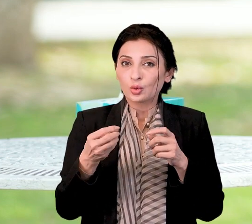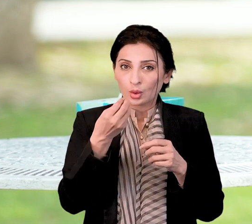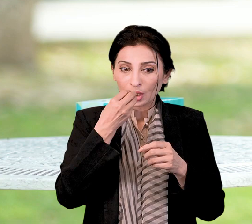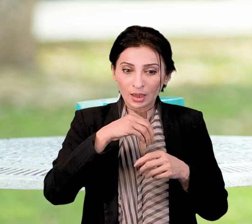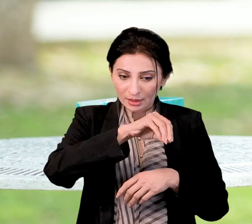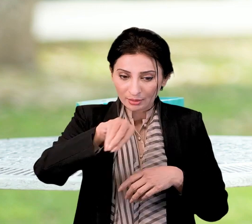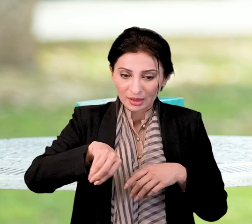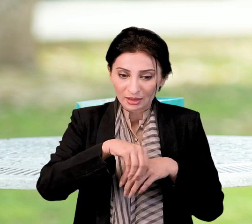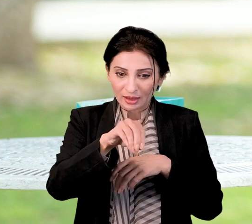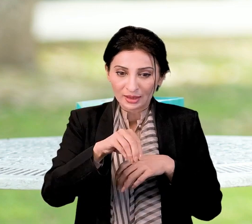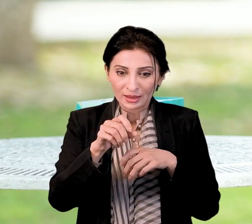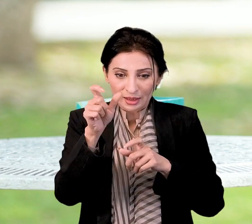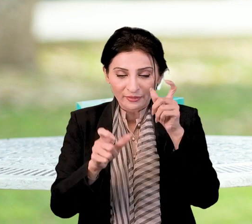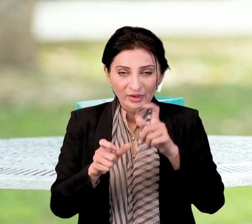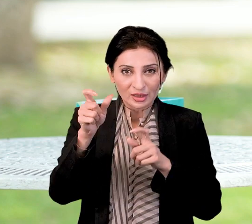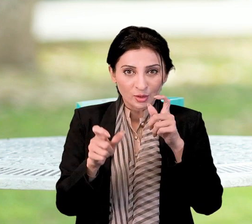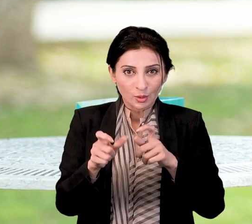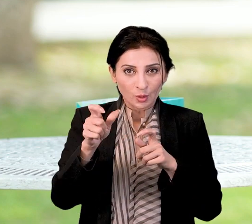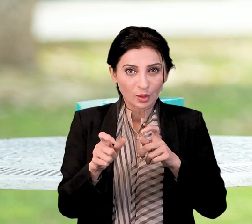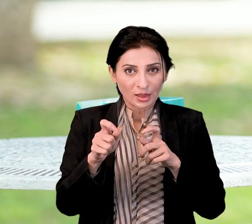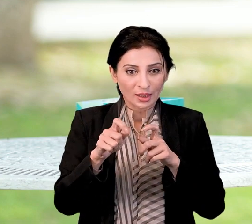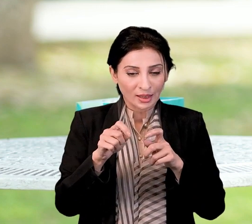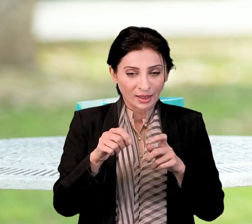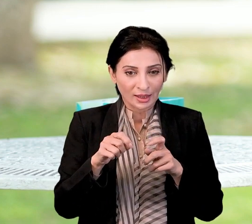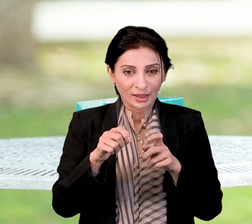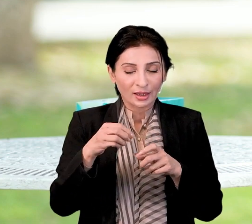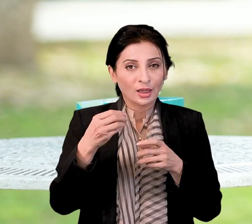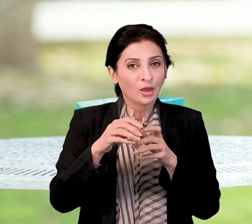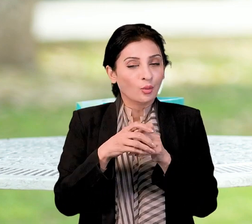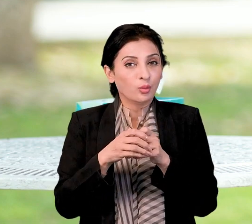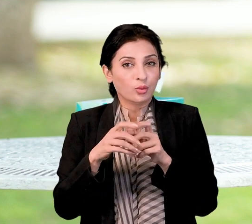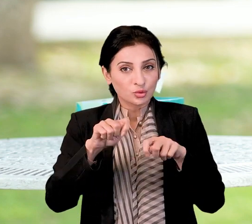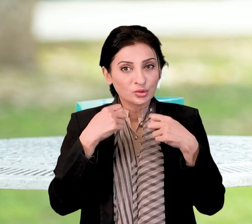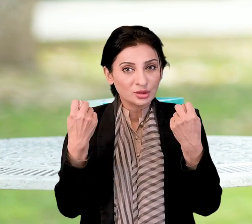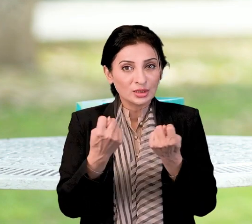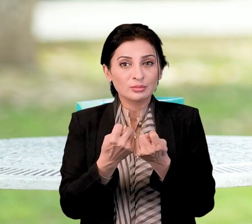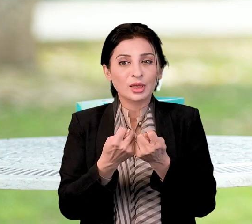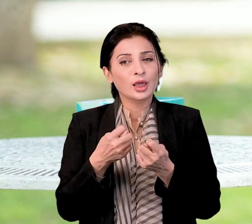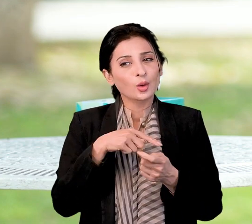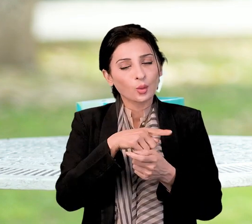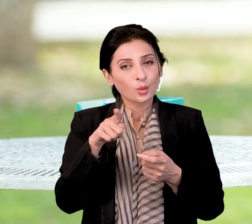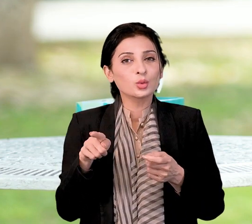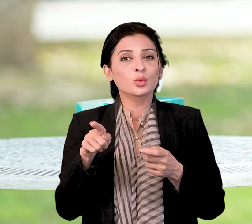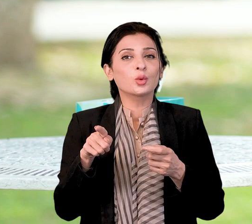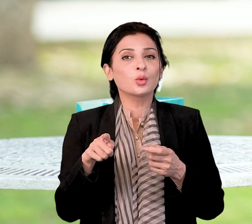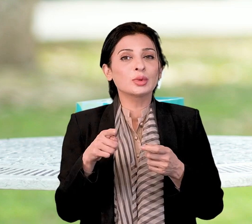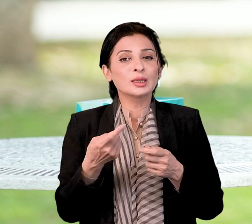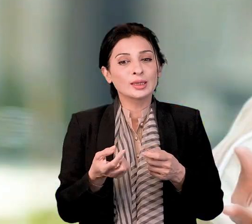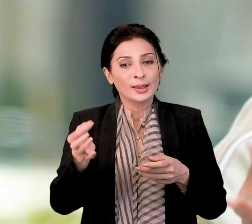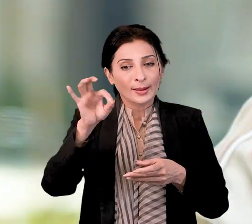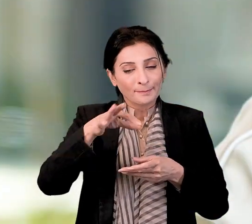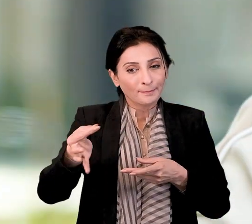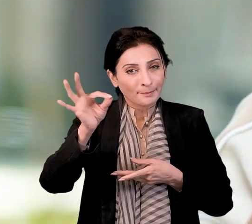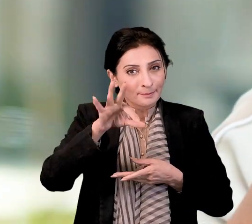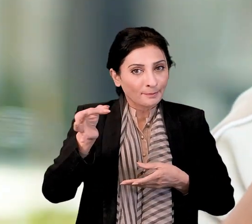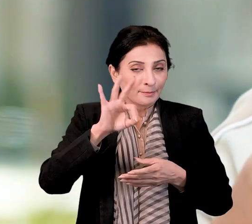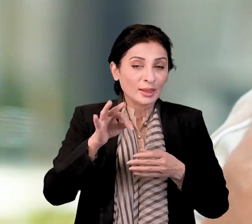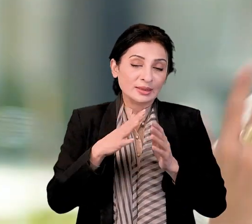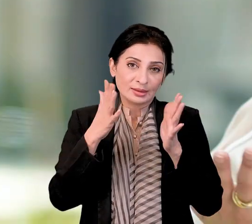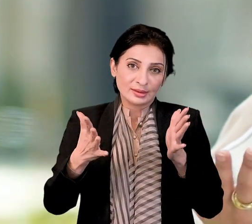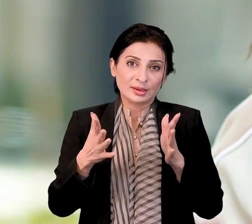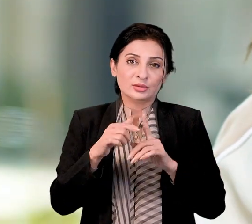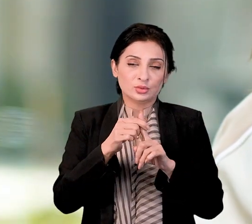हम इंटीरियर में इन्वेस्ट कर देंगे, हम बहुत ज़्यादा इन्वेस्टमेंट्स कर देंगे, लेकिन हम अपनी टीम में इन्वेस्ट नहीं करते, और रेस्टोरेंट